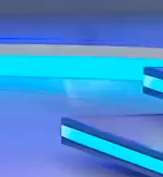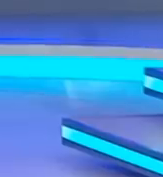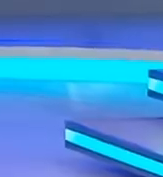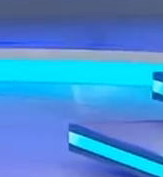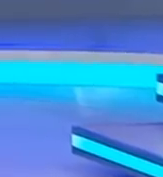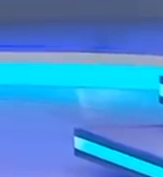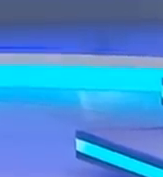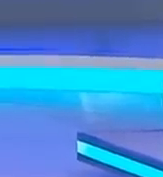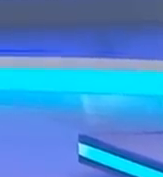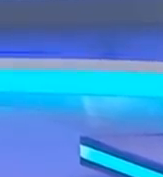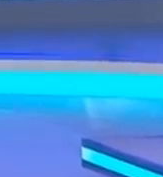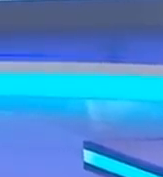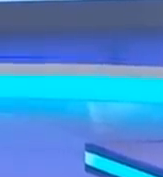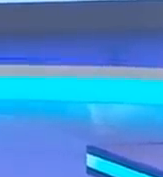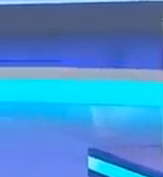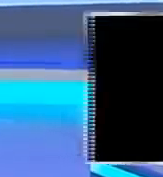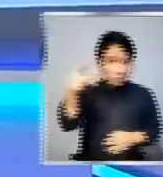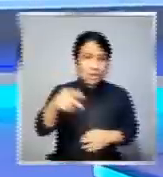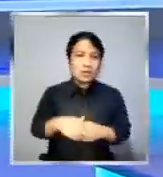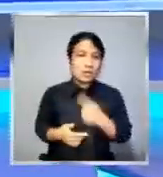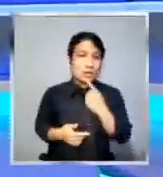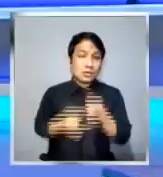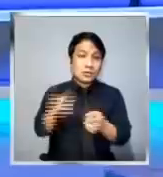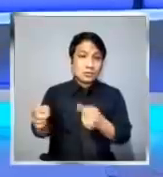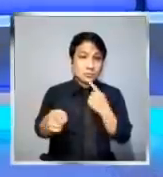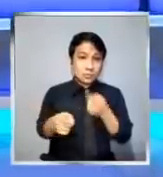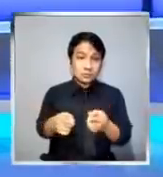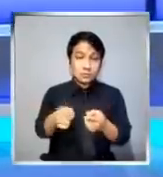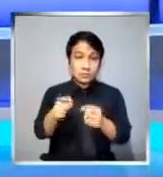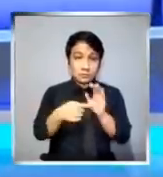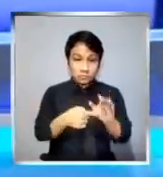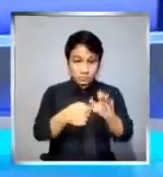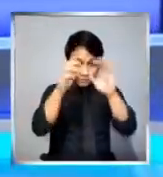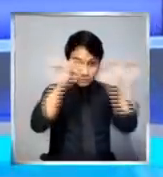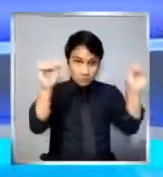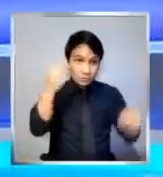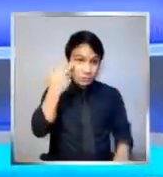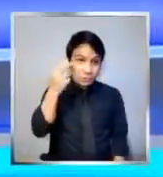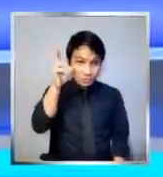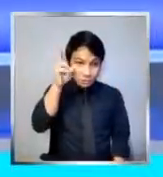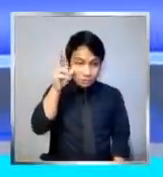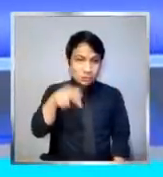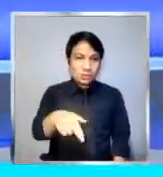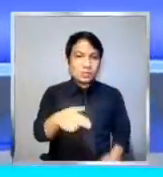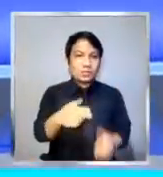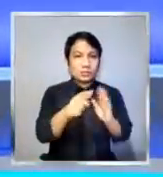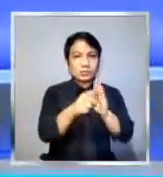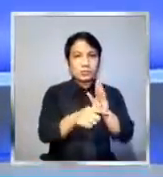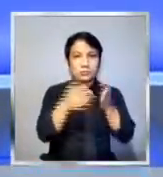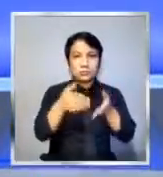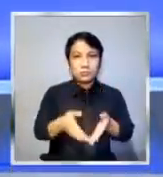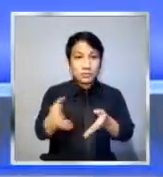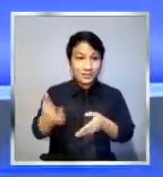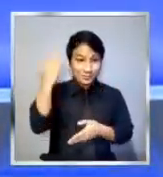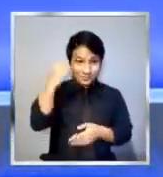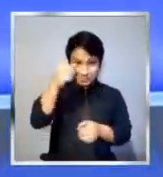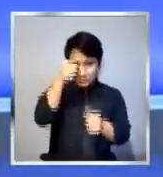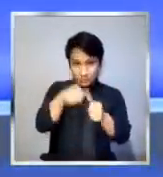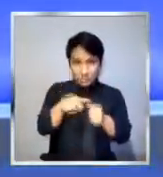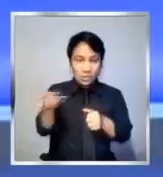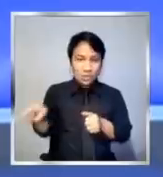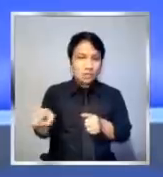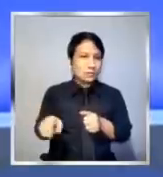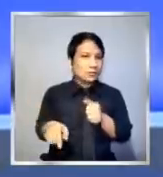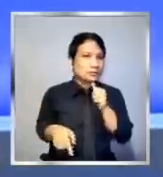naman sa tagapagsalita ng Pangulo Harry Roque na naging abogado ng pamilya Laude, kung inyo matatandaan, hindi nabura